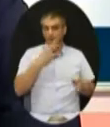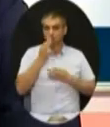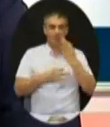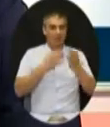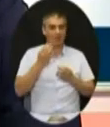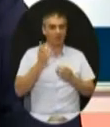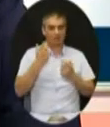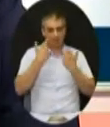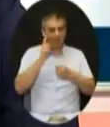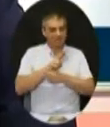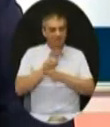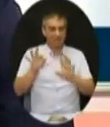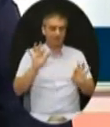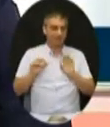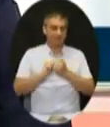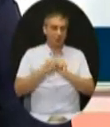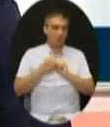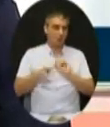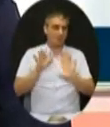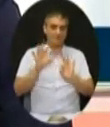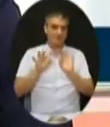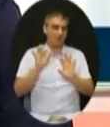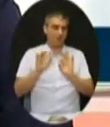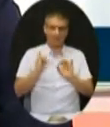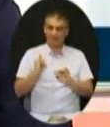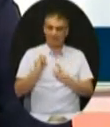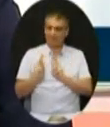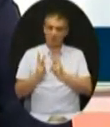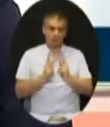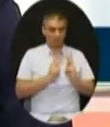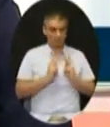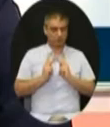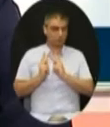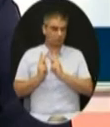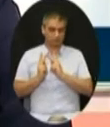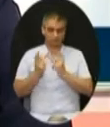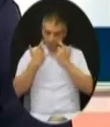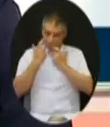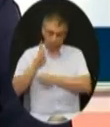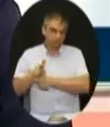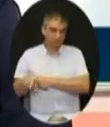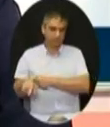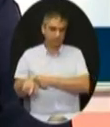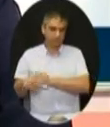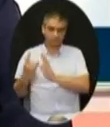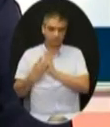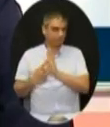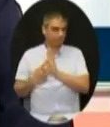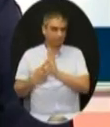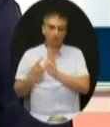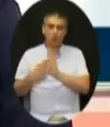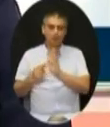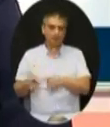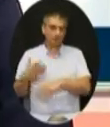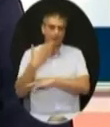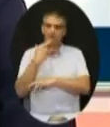שאלות של אכיפה סלקטיבית או בחירה איזה קבוצות לאכוף כלפיהן חוקים. חוקים